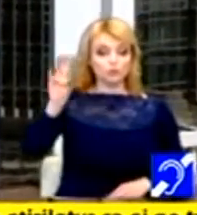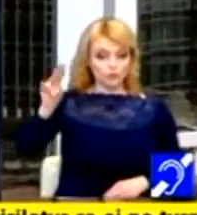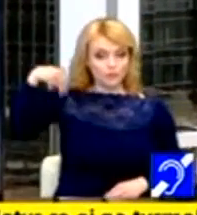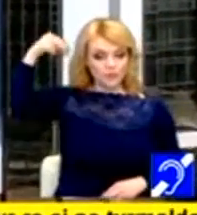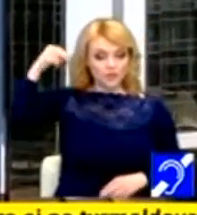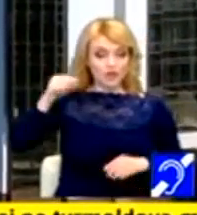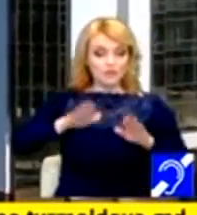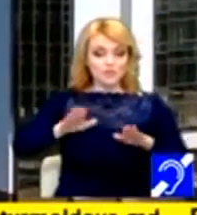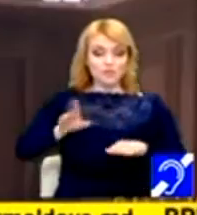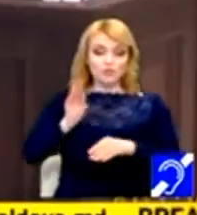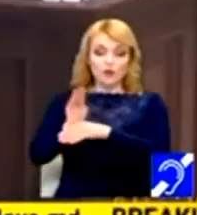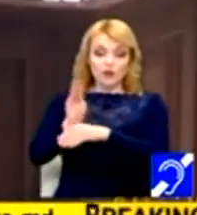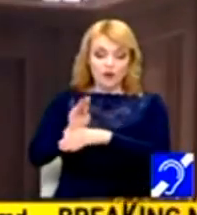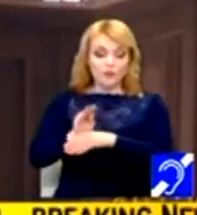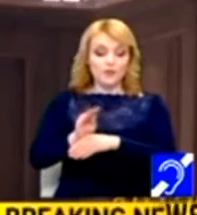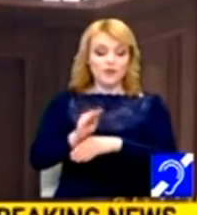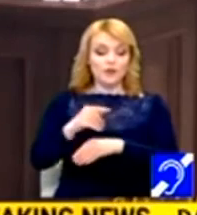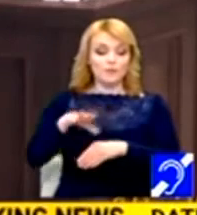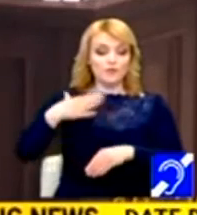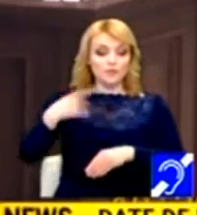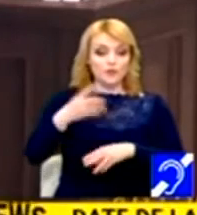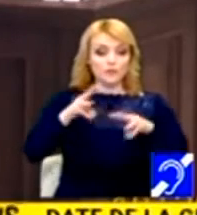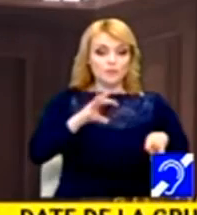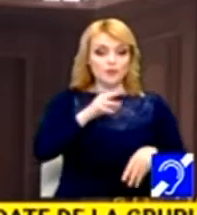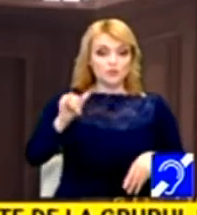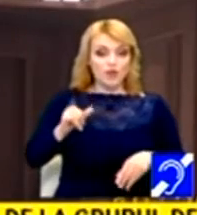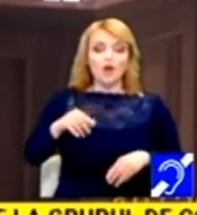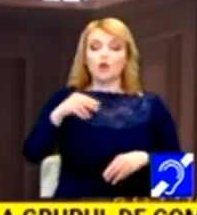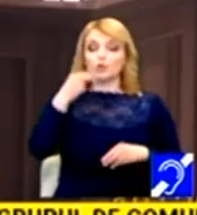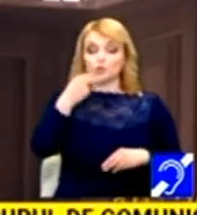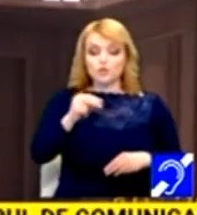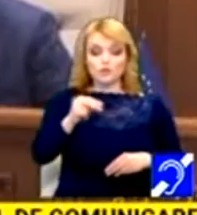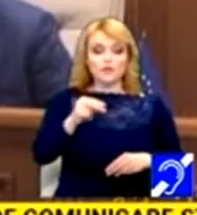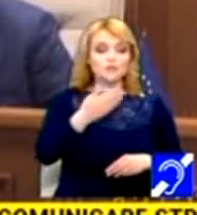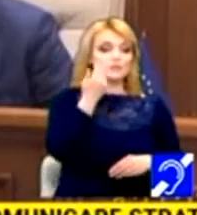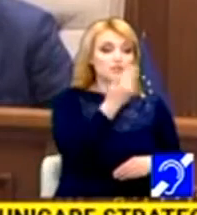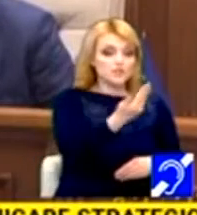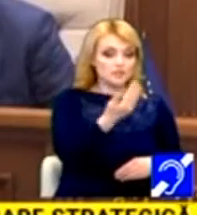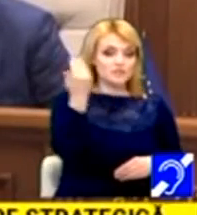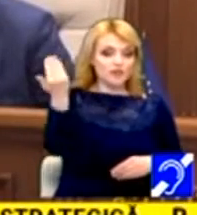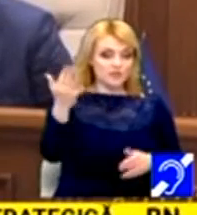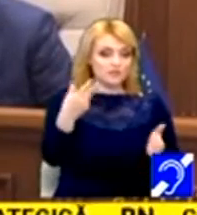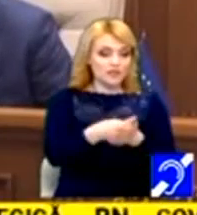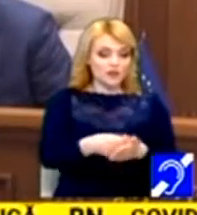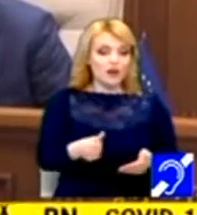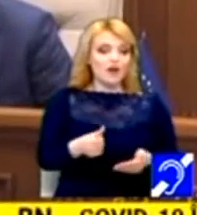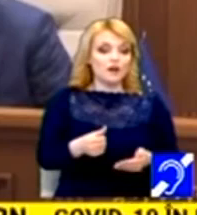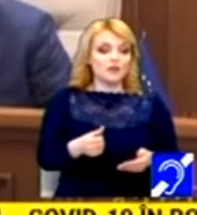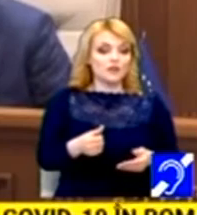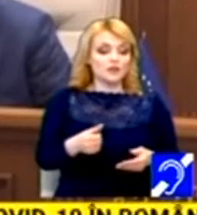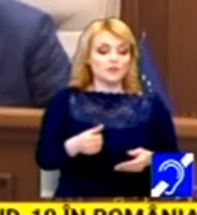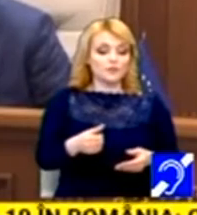învinuiască guvernul Maia Sandu de această decizie de reeșalonare, mai degrabă ar întreba de partenerii săi de acum, Partidul